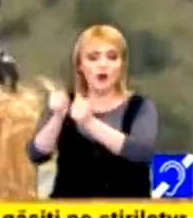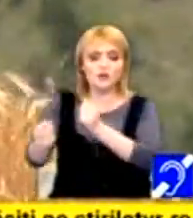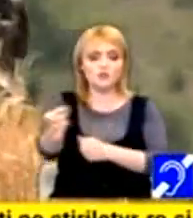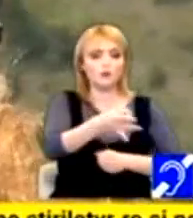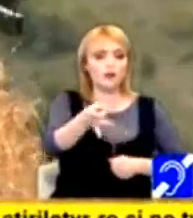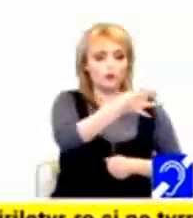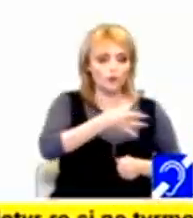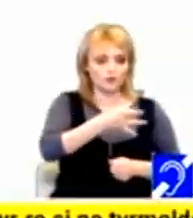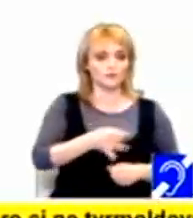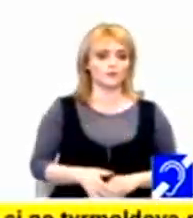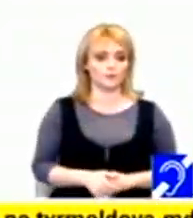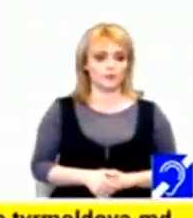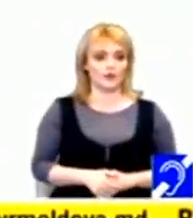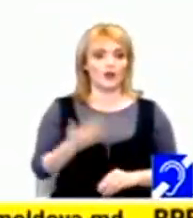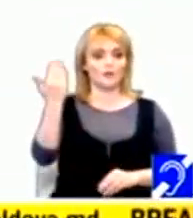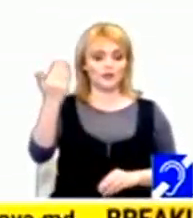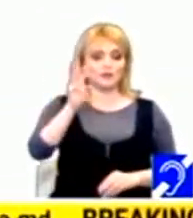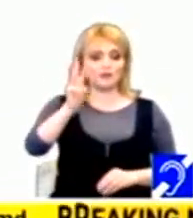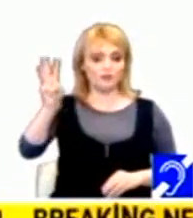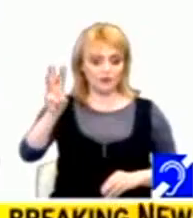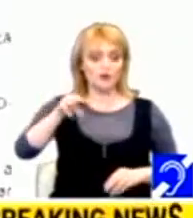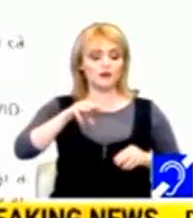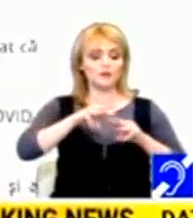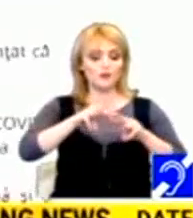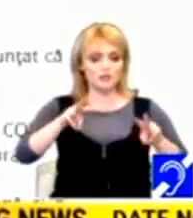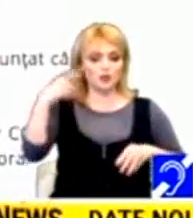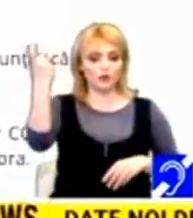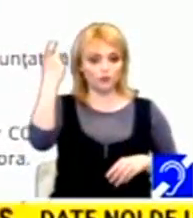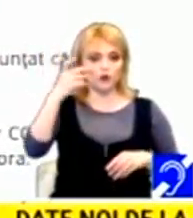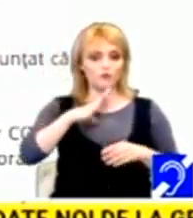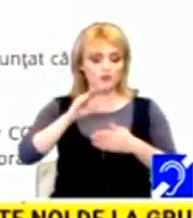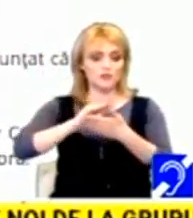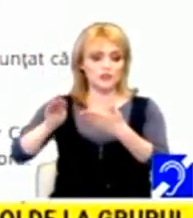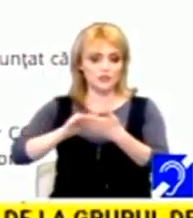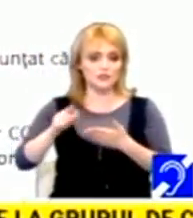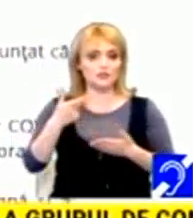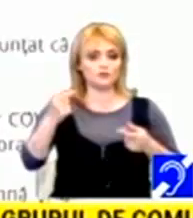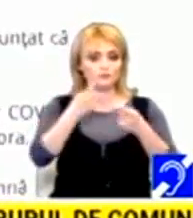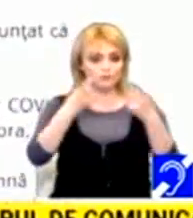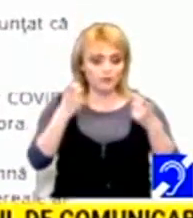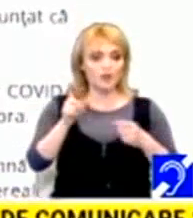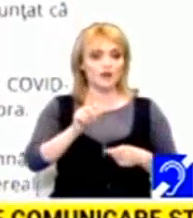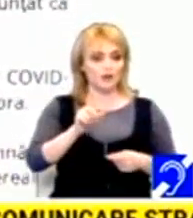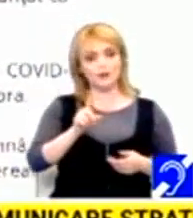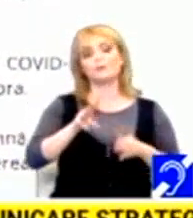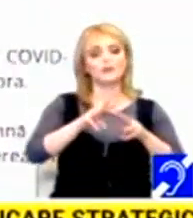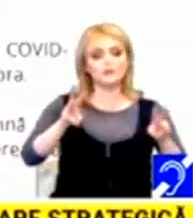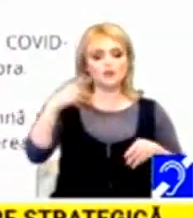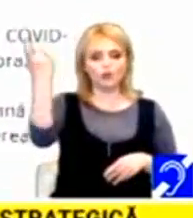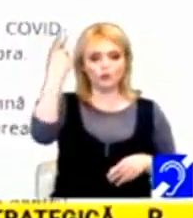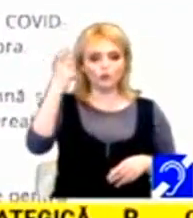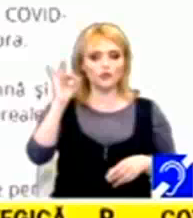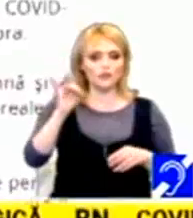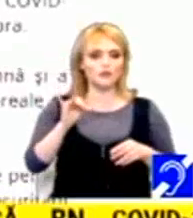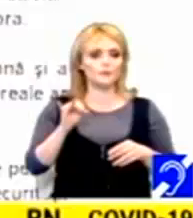anunțarea stării de urgență. Pe site-ul Ministerului Agriculturii a fost publicat un comunicat în care se anunță că Ion Peju și reprezentantul